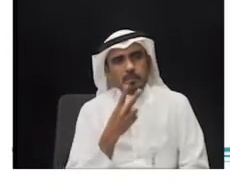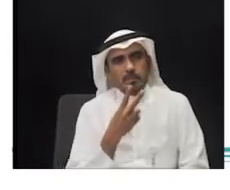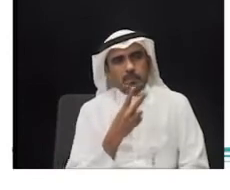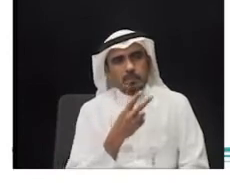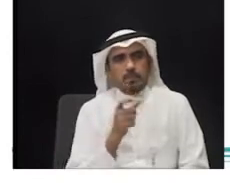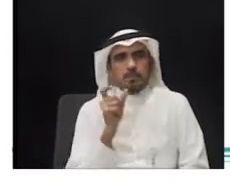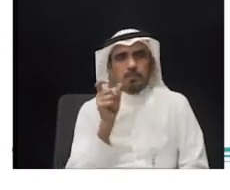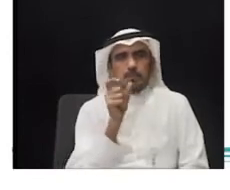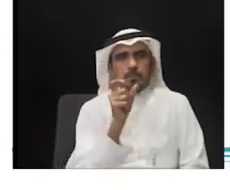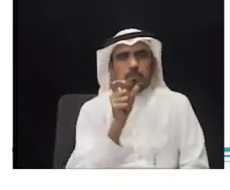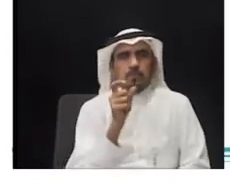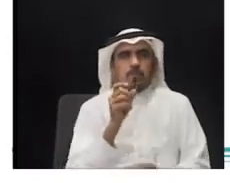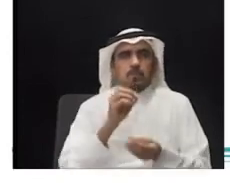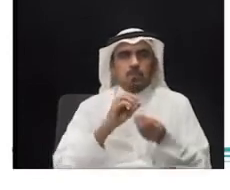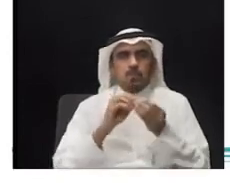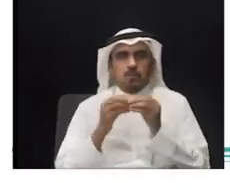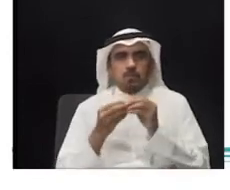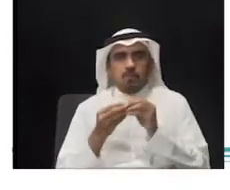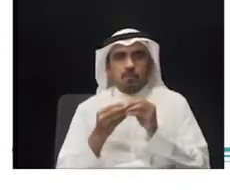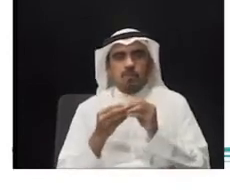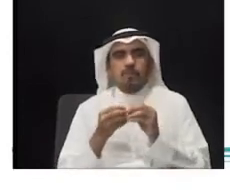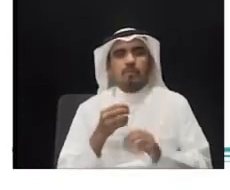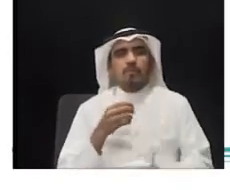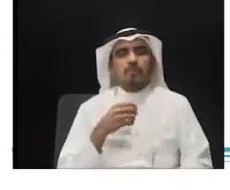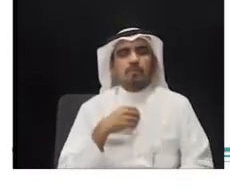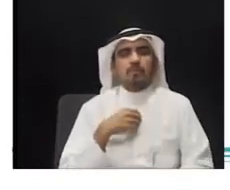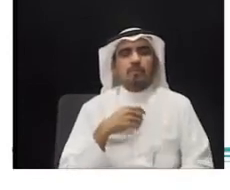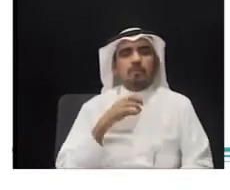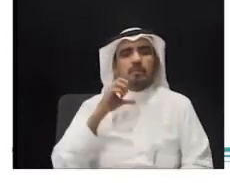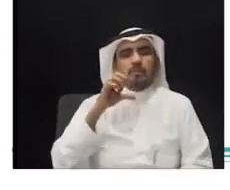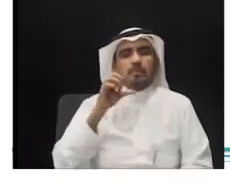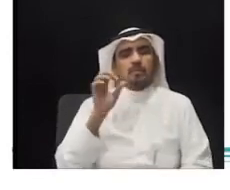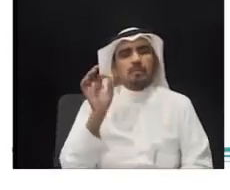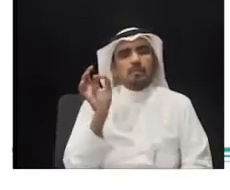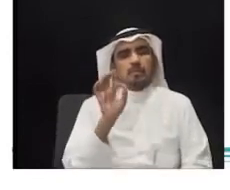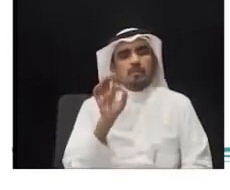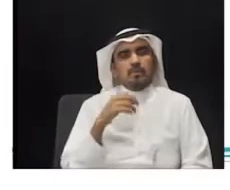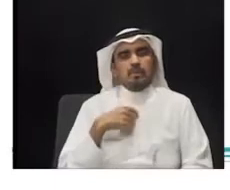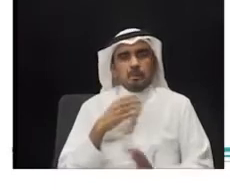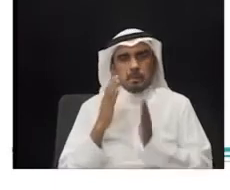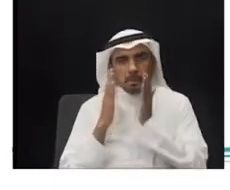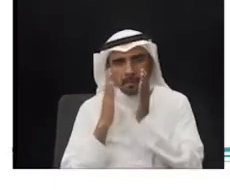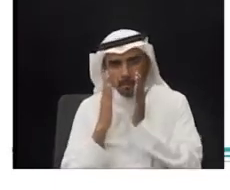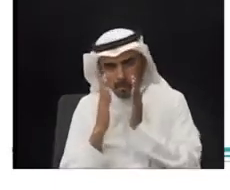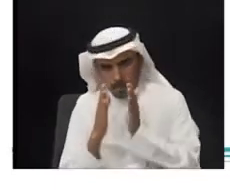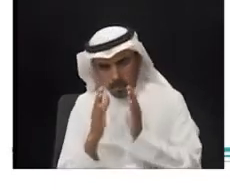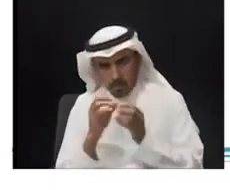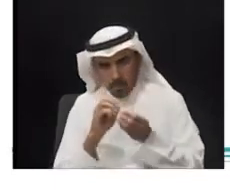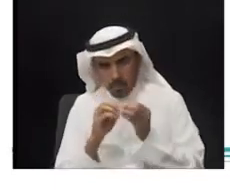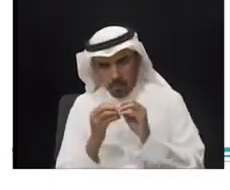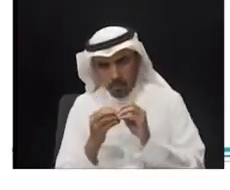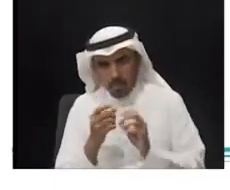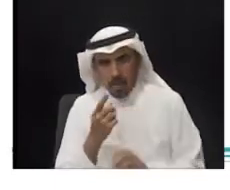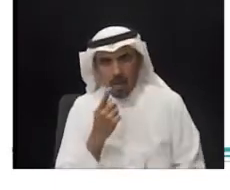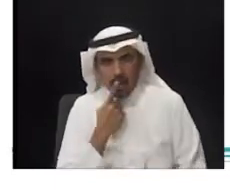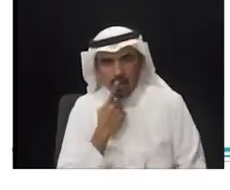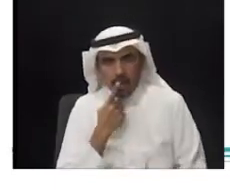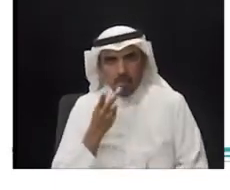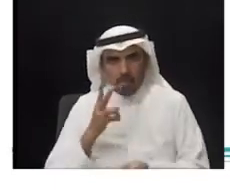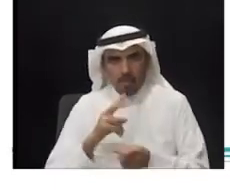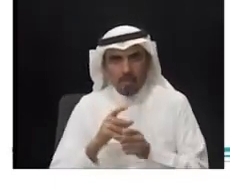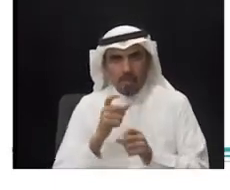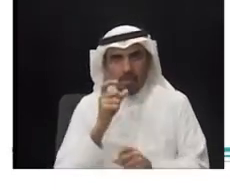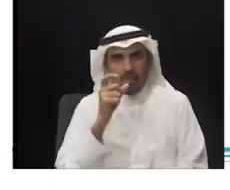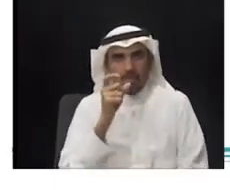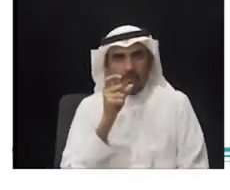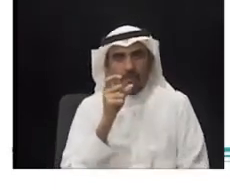نتأمل الكلمات الملونة في التراكيب لأجيب وفق المطلوب. توجد أمامي 9 أمثلة، نركز في الكلمات الملونة باللون